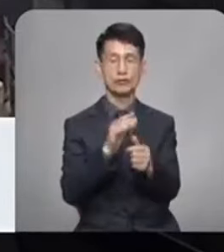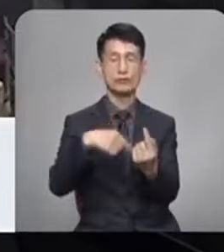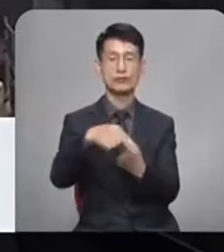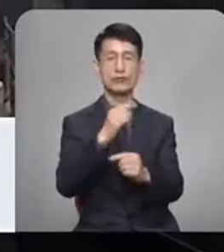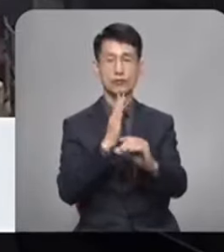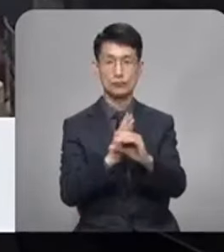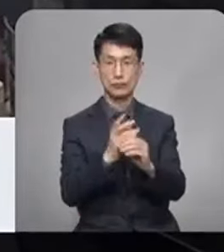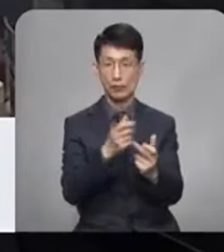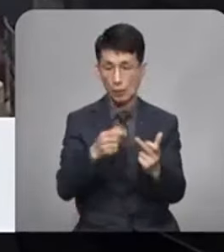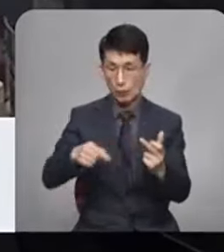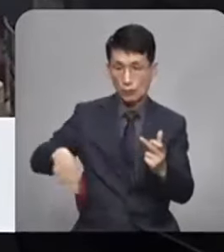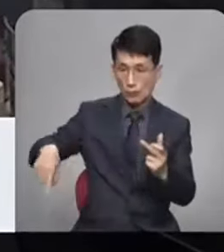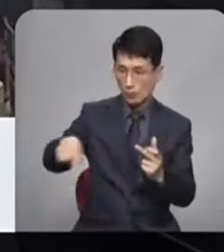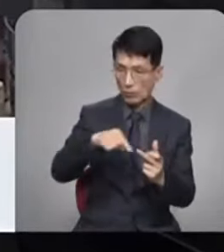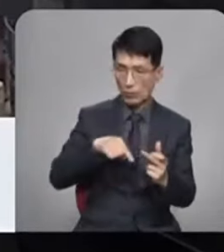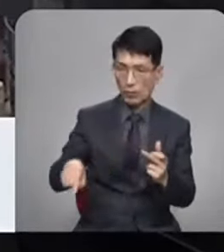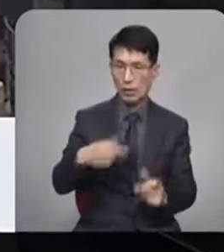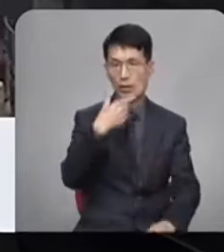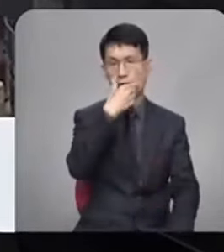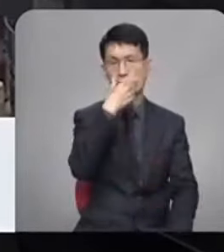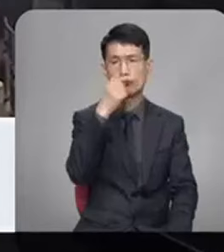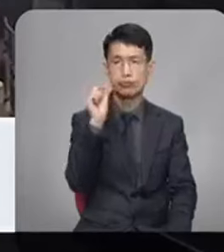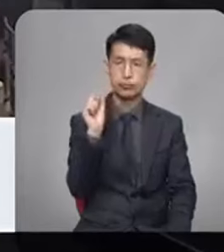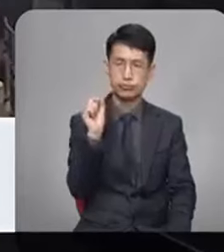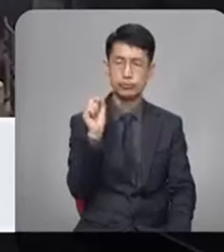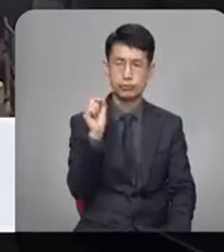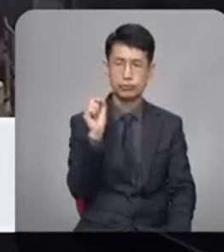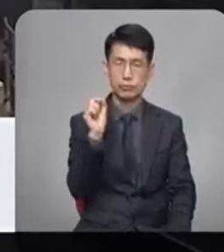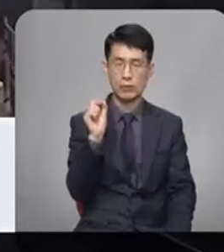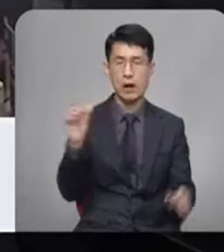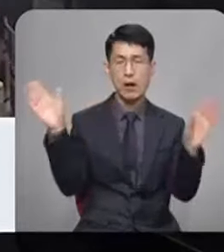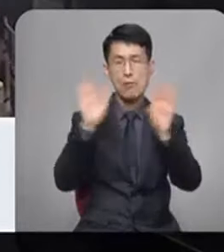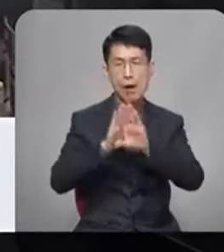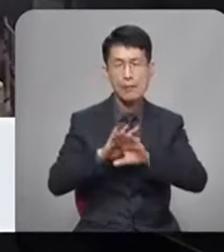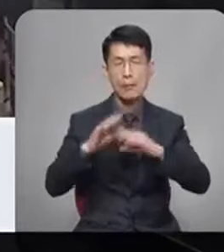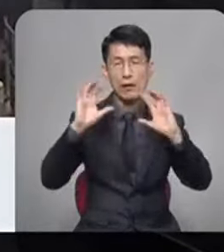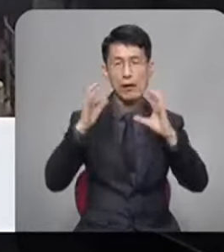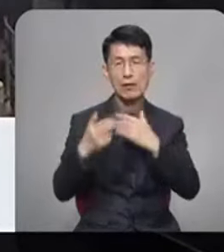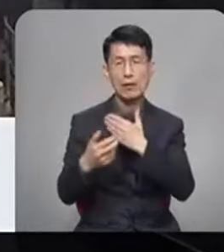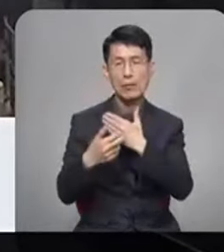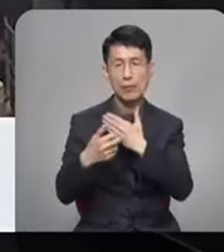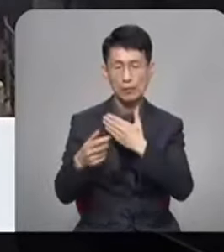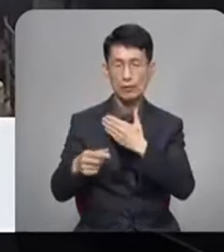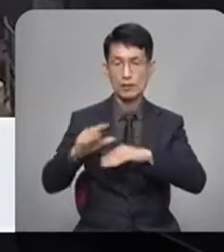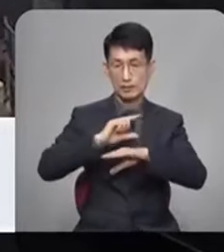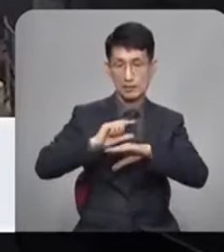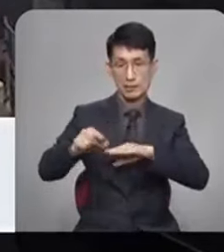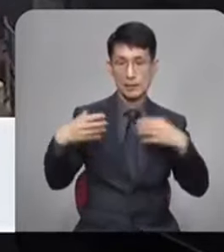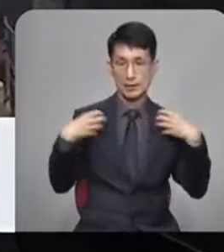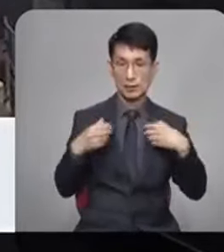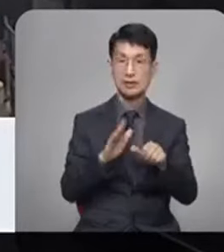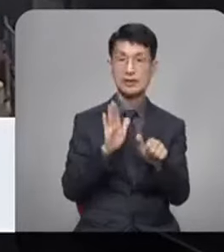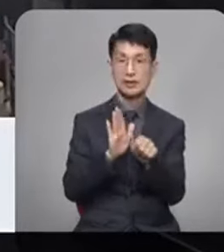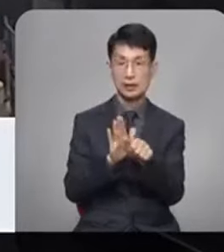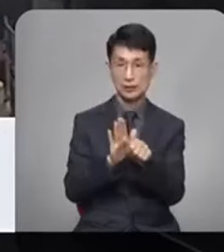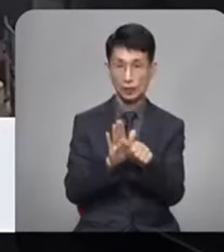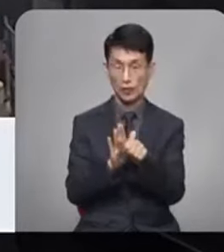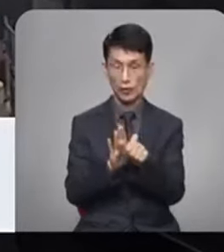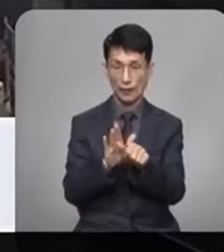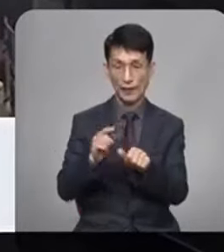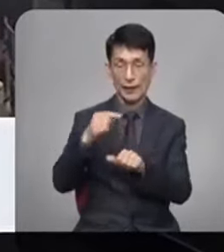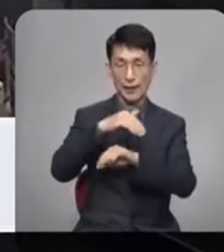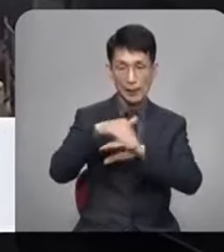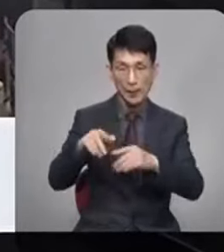강원도의 달빛 어린이 병원은 부족하기만 한데요이 심야 어린이 병원에 자치 단체가 별도 지원을 더하는 방안이 해법으로